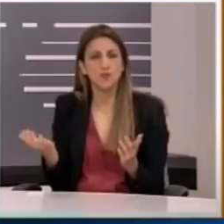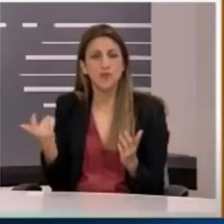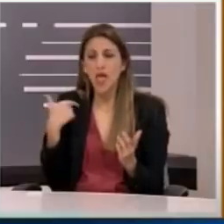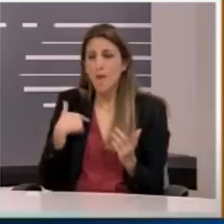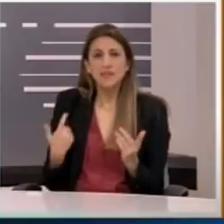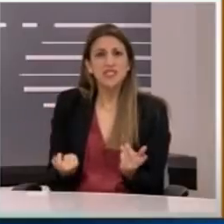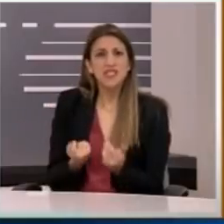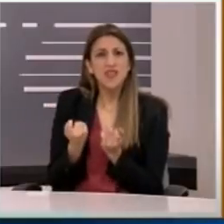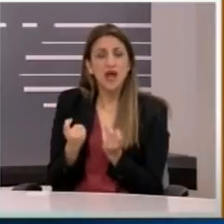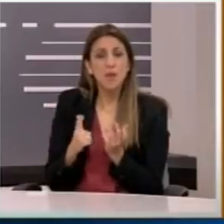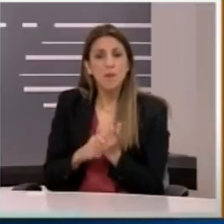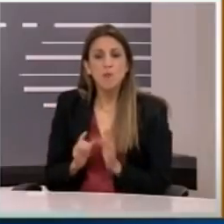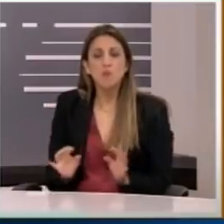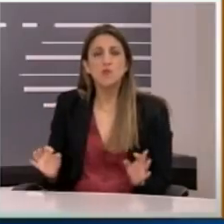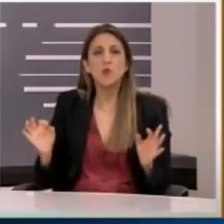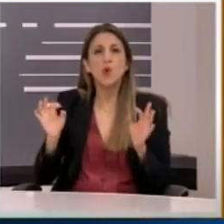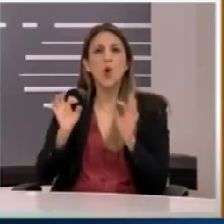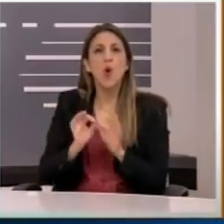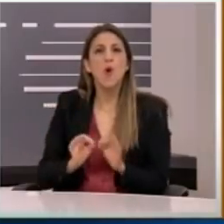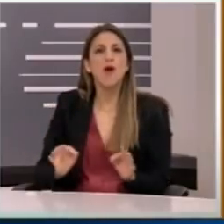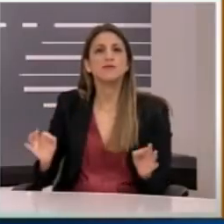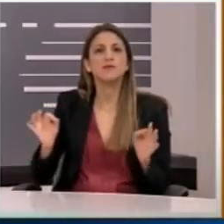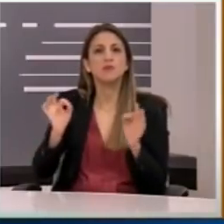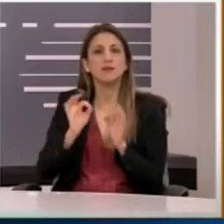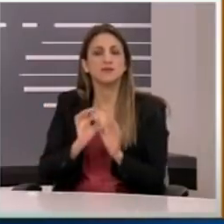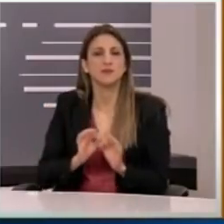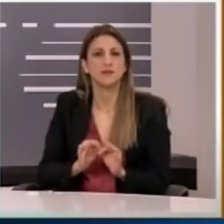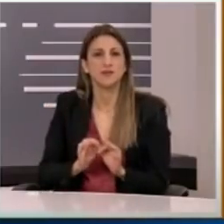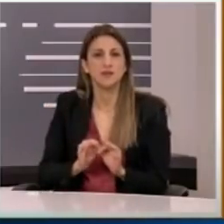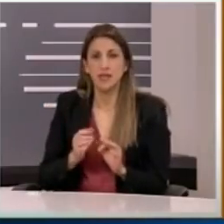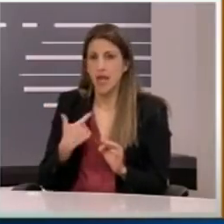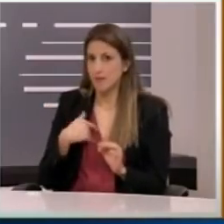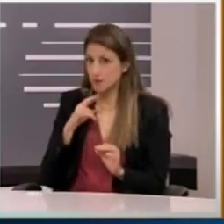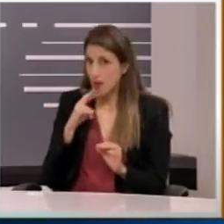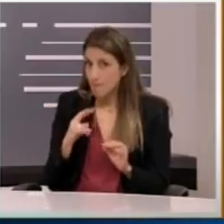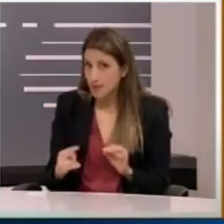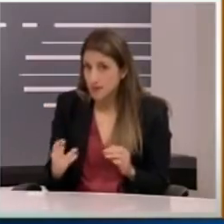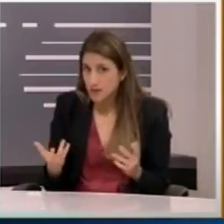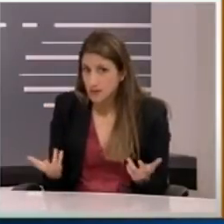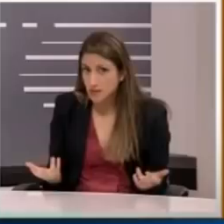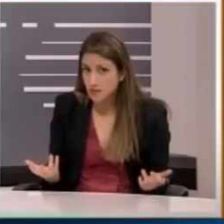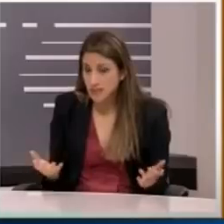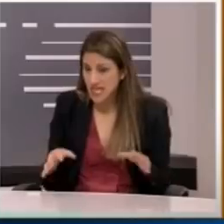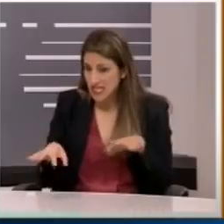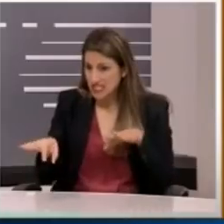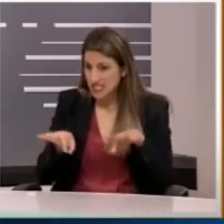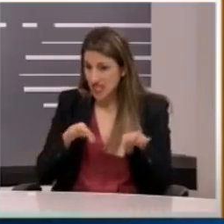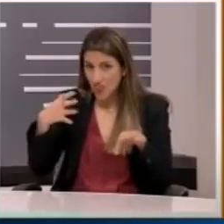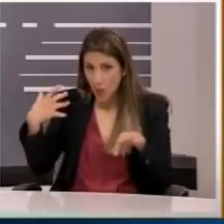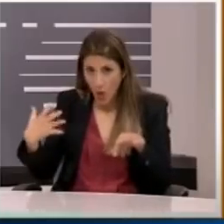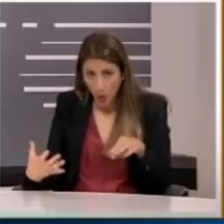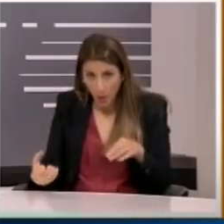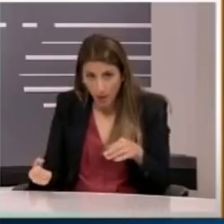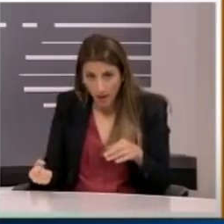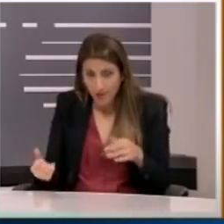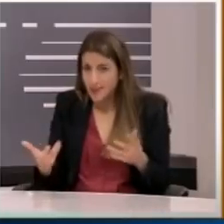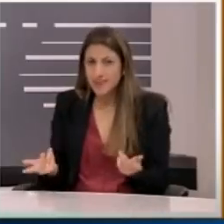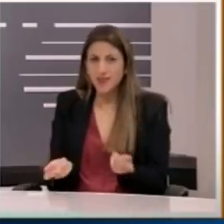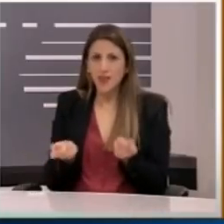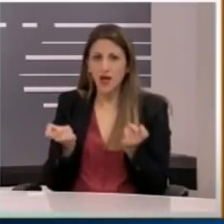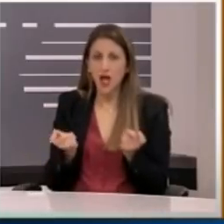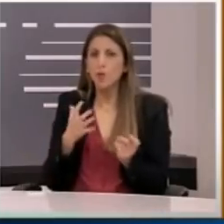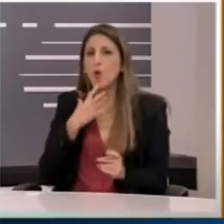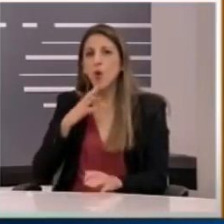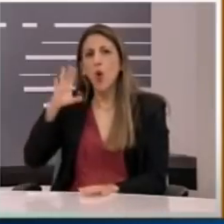θα ενεργήσουμε στο θερμό επεισόδιο? Πώς θα ενεργήσουμε, θα απαντήσουμε? Θα τα μαζεύουμε και θα φύγουμε? Γιατί